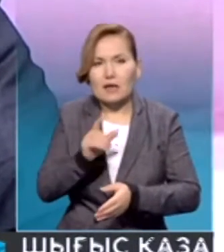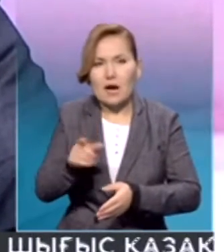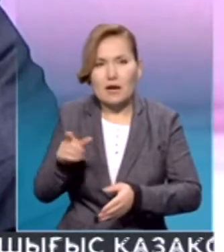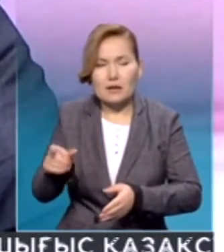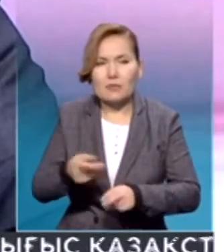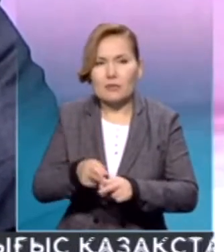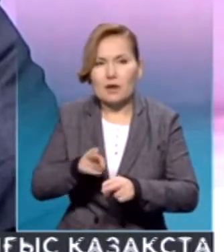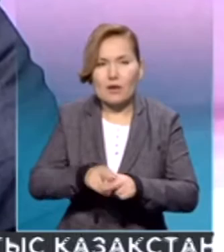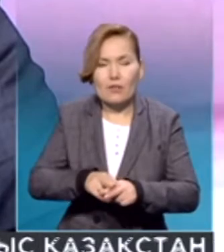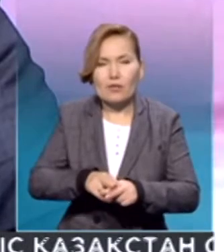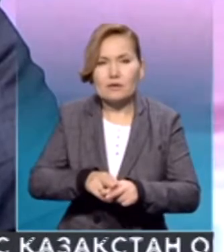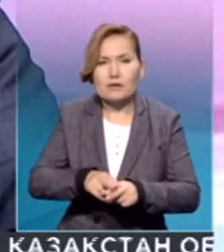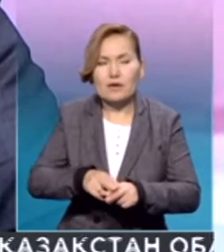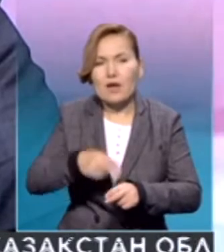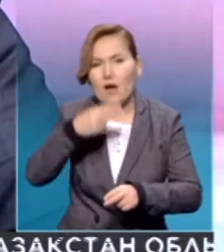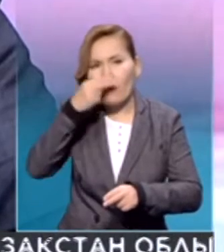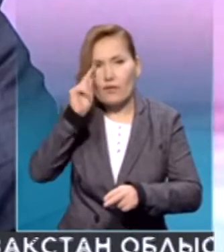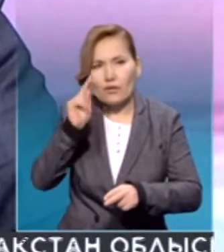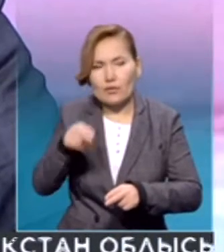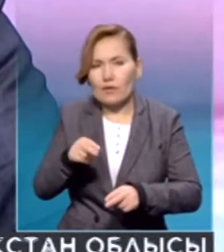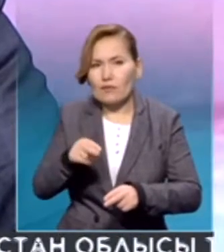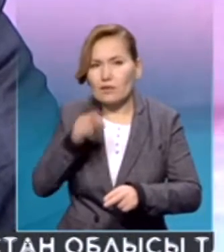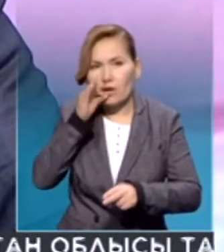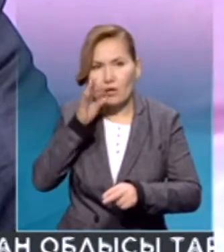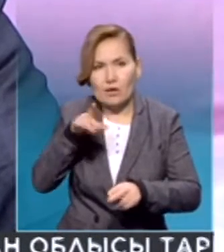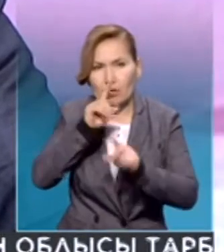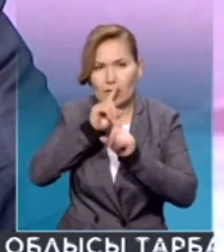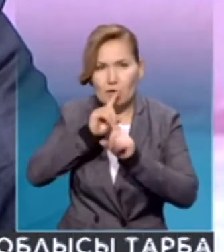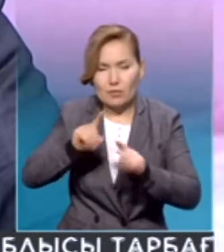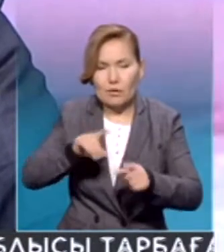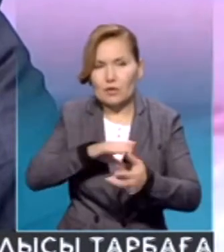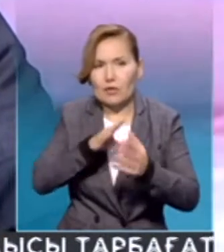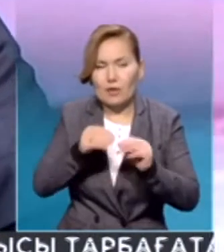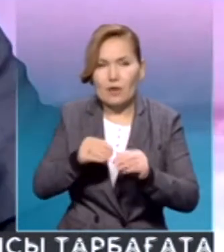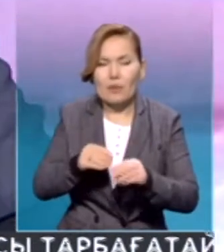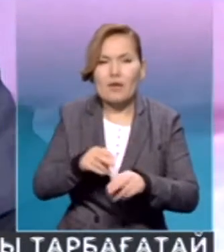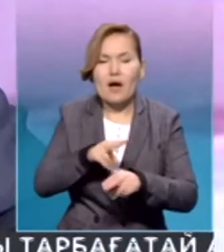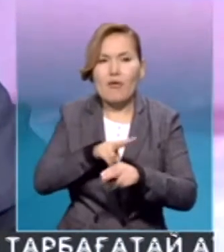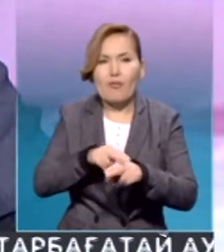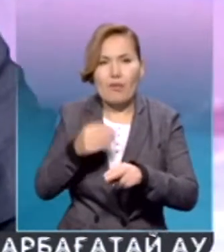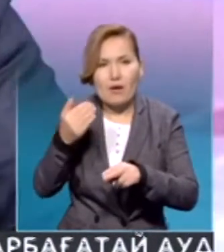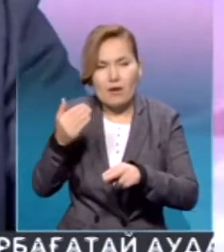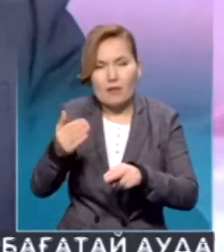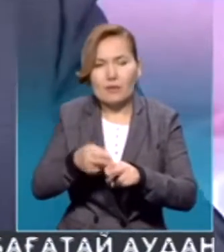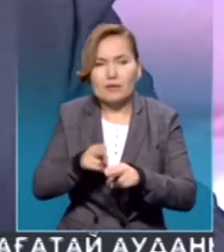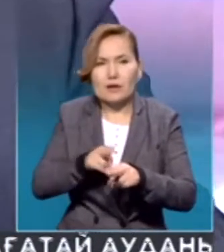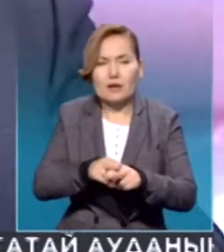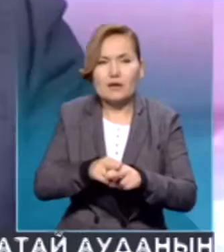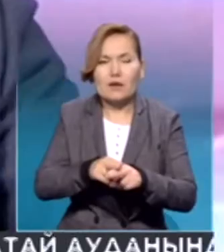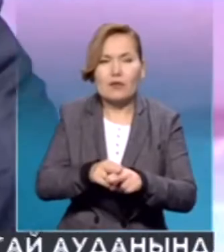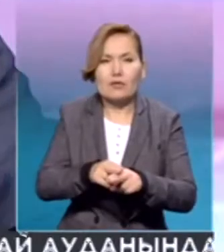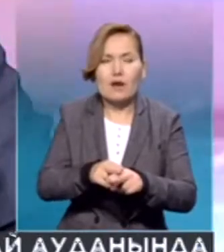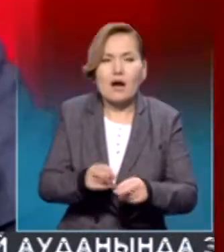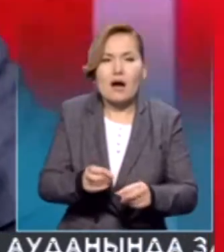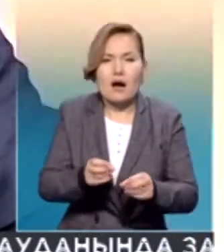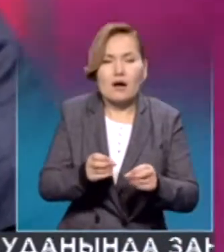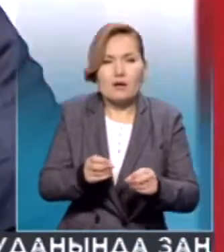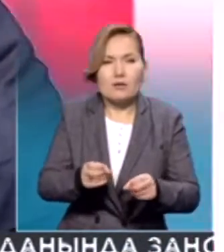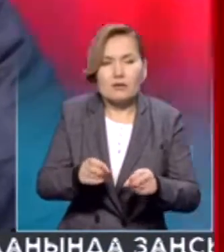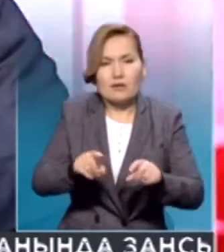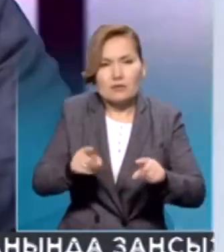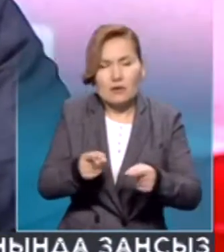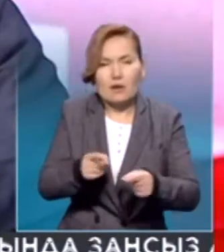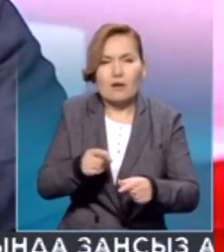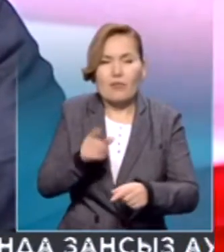қаңтар оқиғасын ұйымдастырушыларға байланысты және де азаптау баптарымен жаңағы үкім